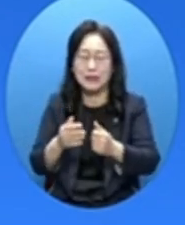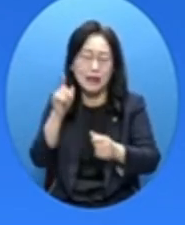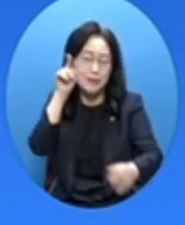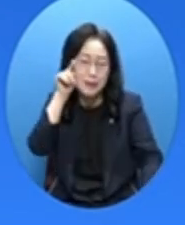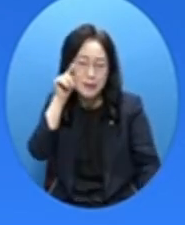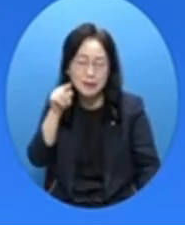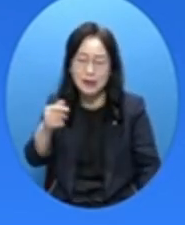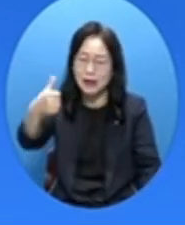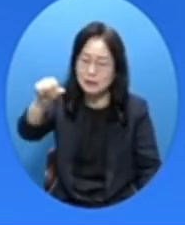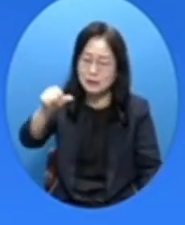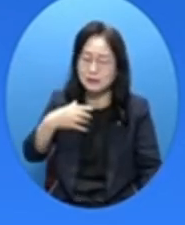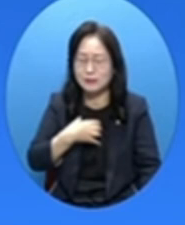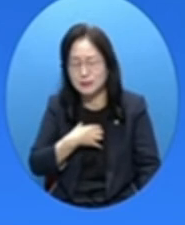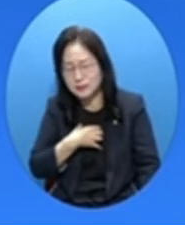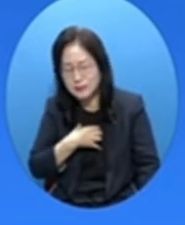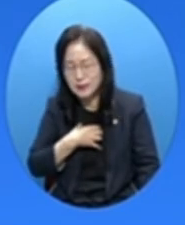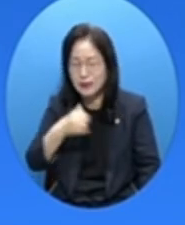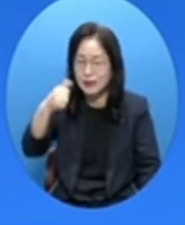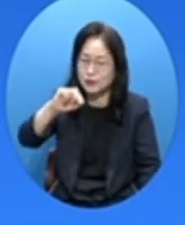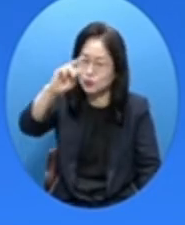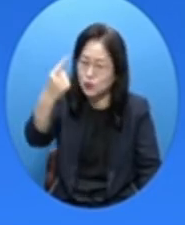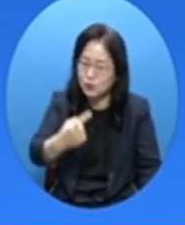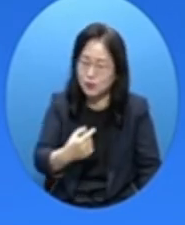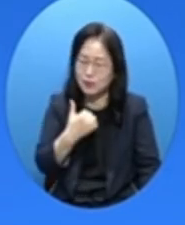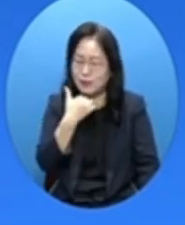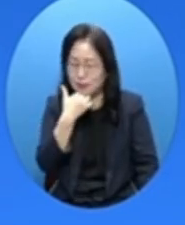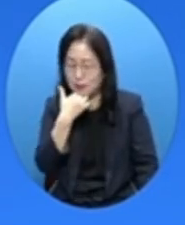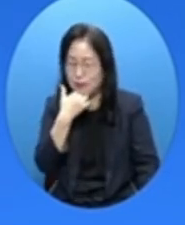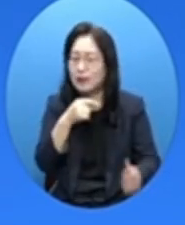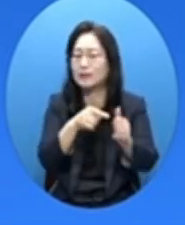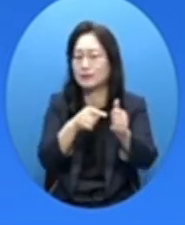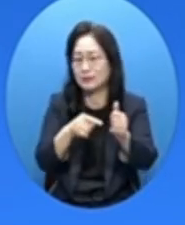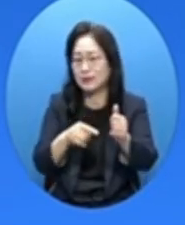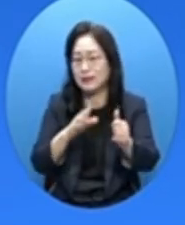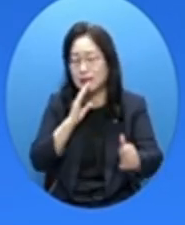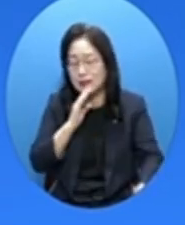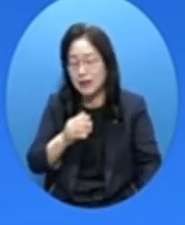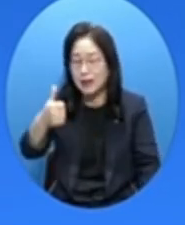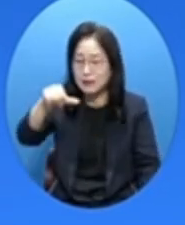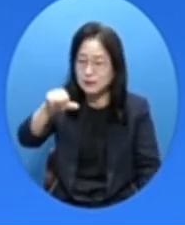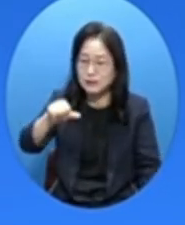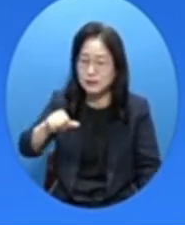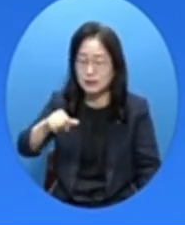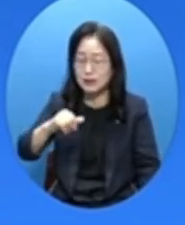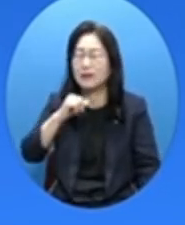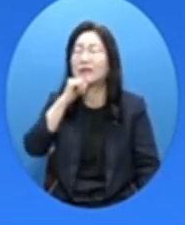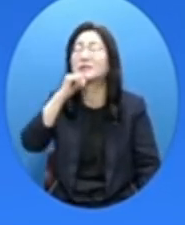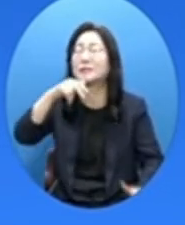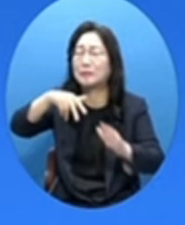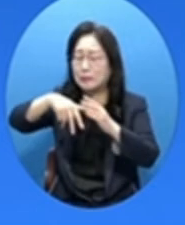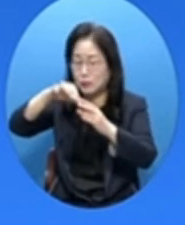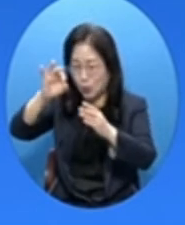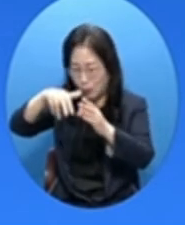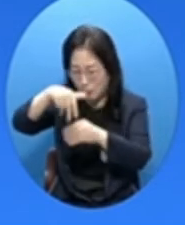매일같이 아들을 걱정하며 아들이 돌아오기만을 기다렸습니다 아들이 완전히 거짓거리에서